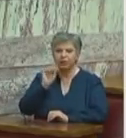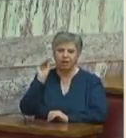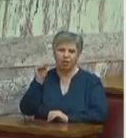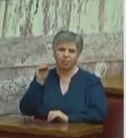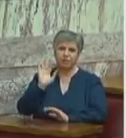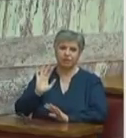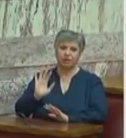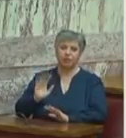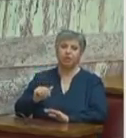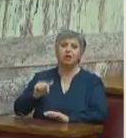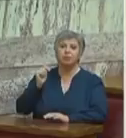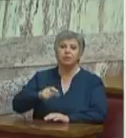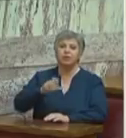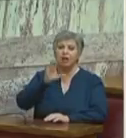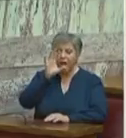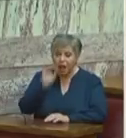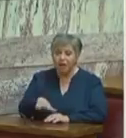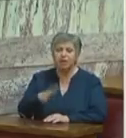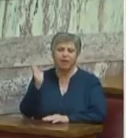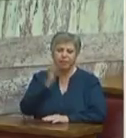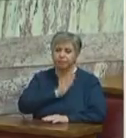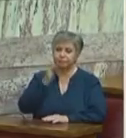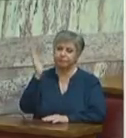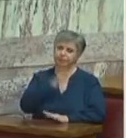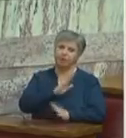και δικονομική αθλειότητα.